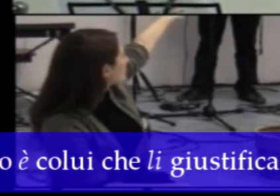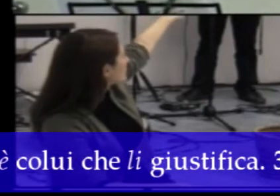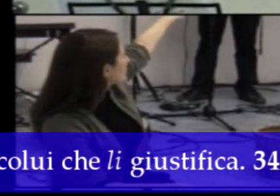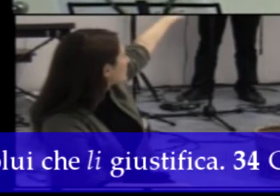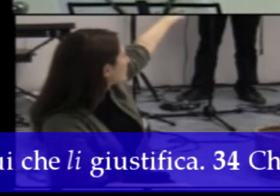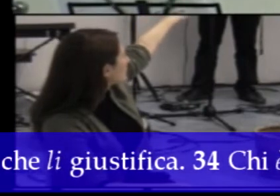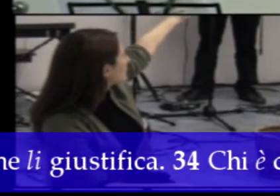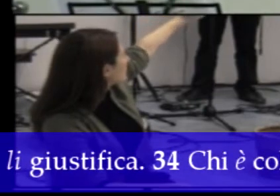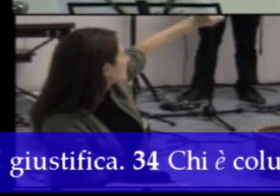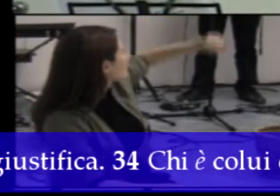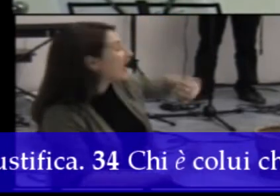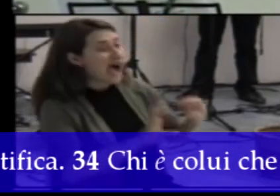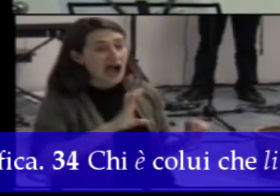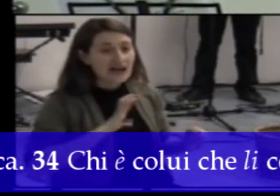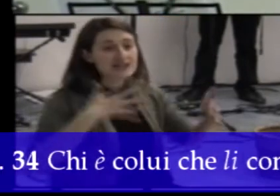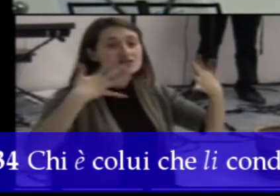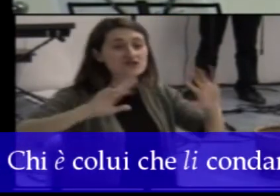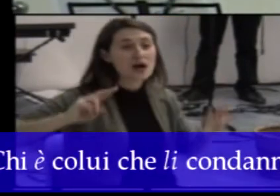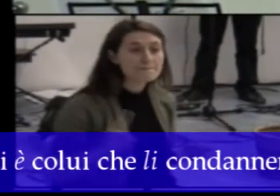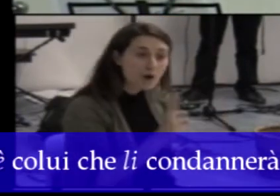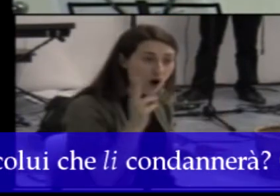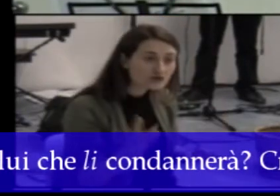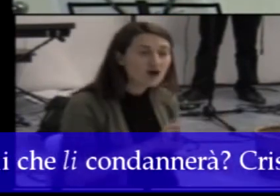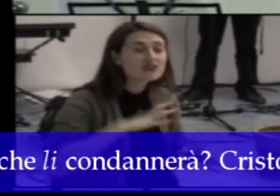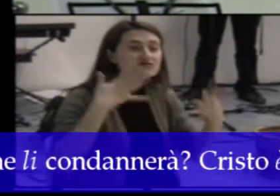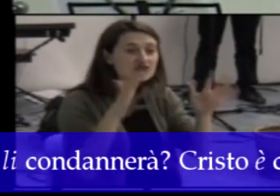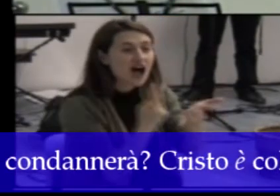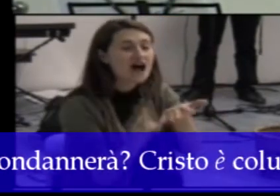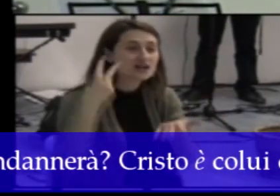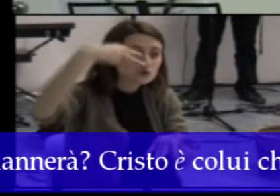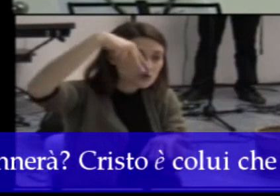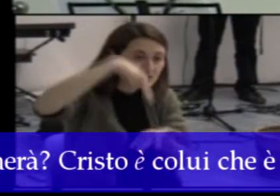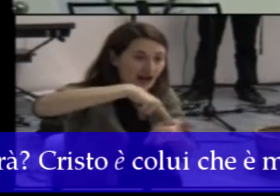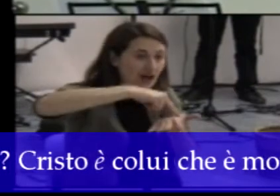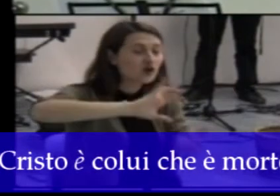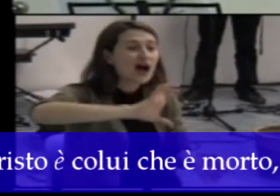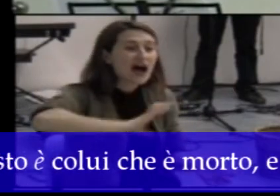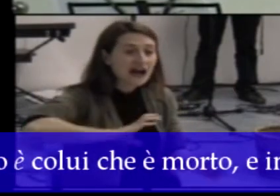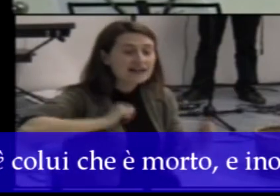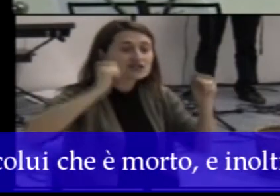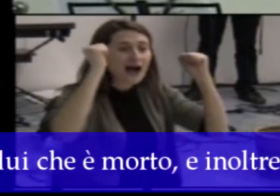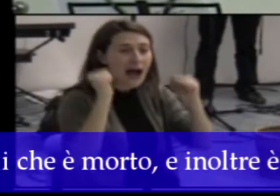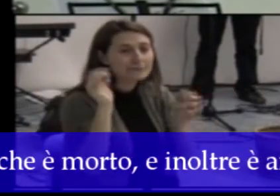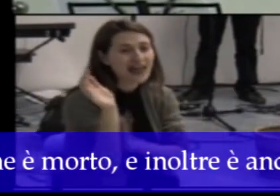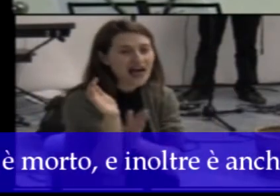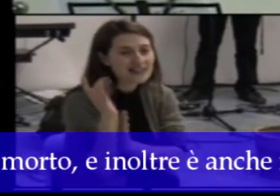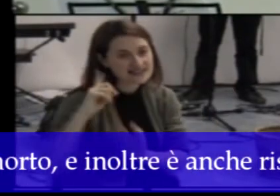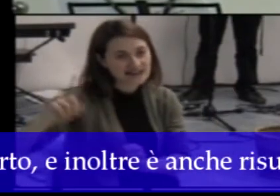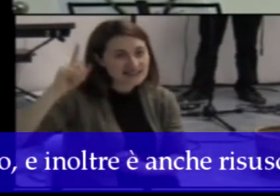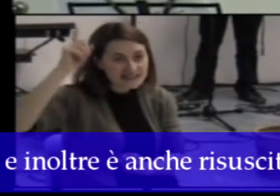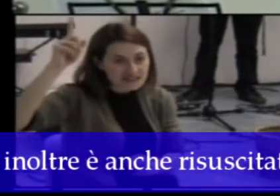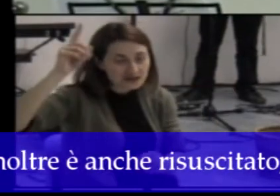Cristo è colui che è morto e inoltre è anche risuscitato. Egli è alla destra di Dio ed anche intercede per